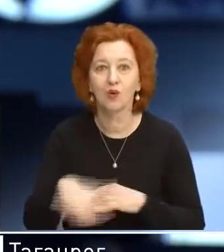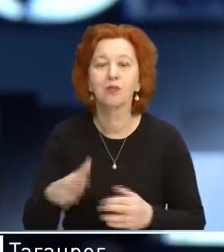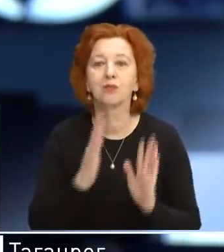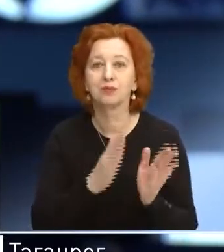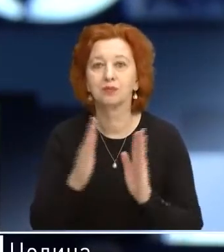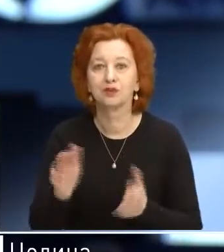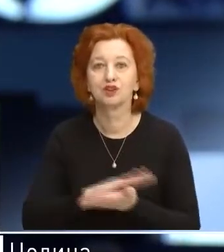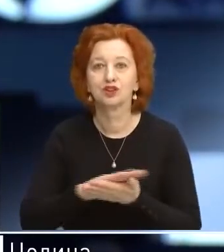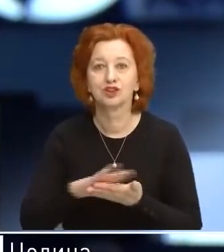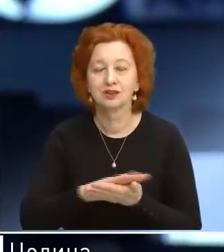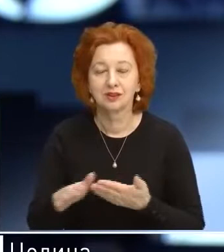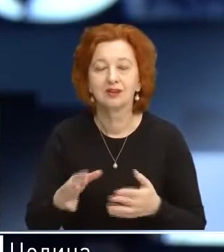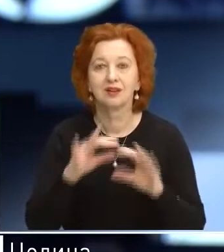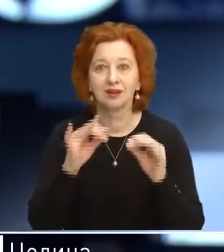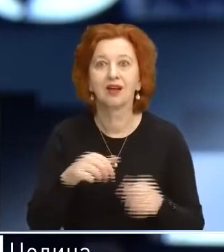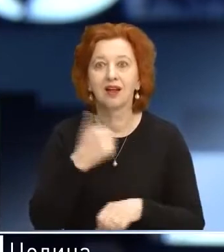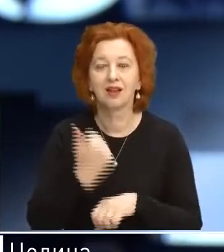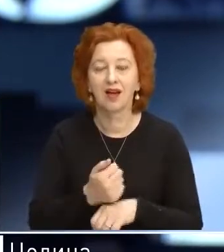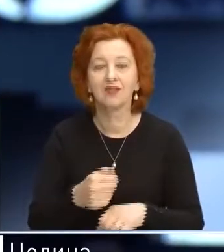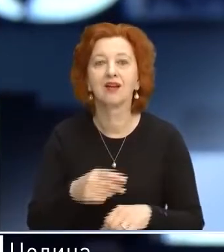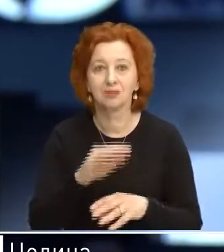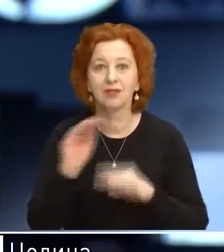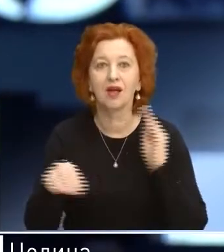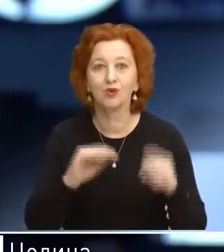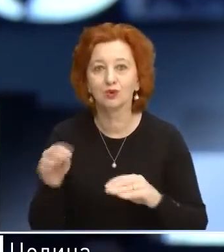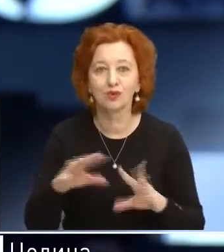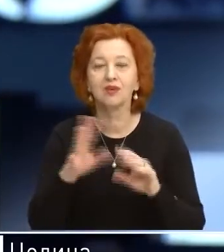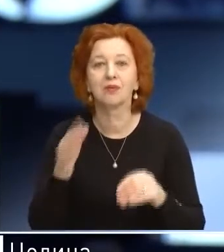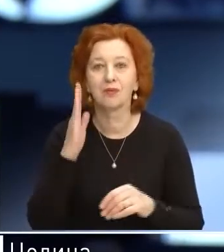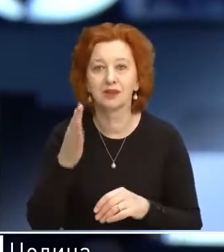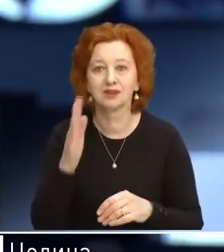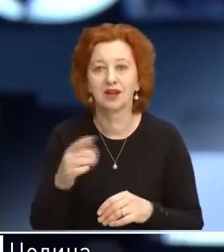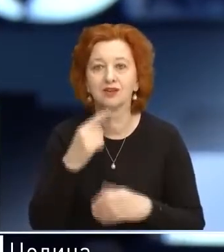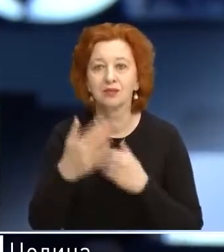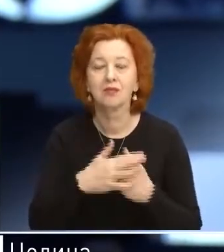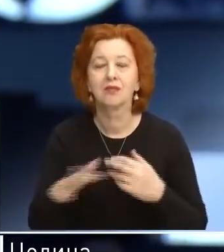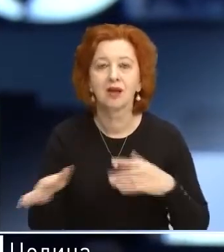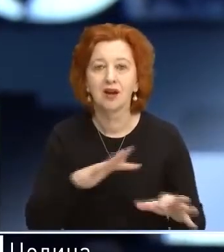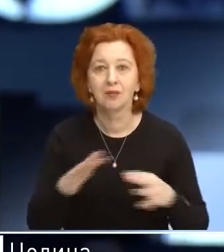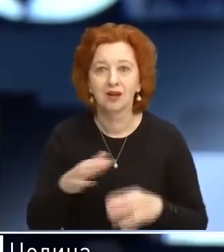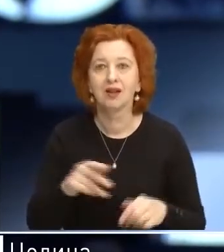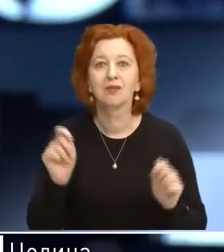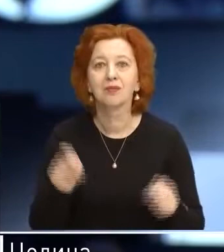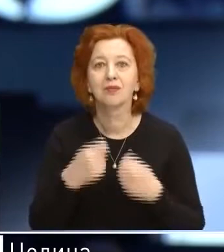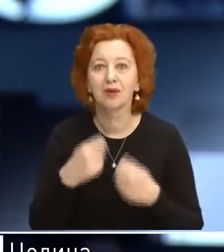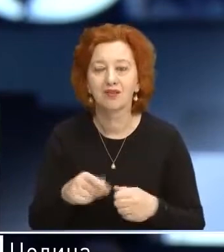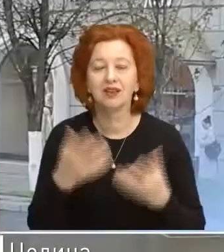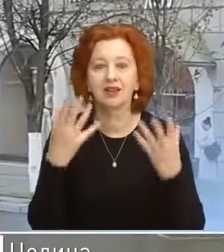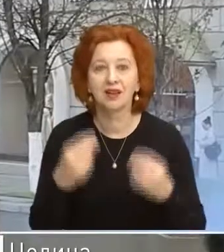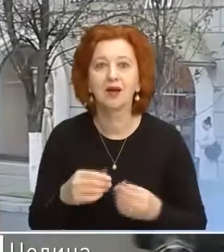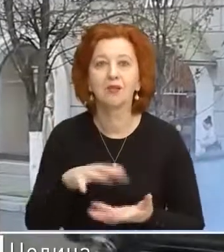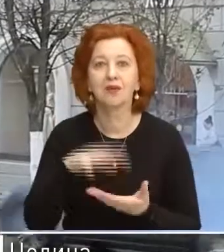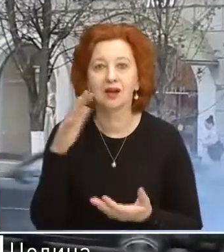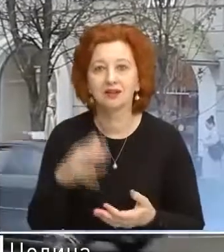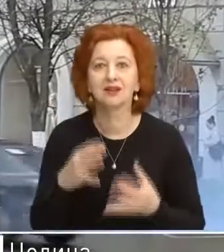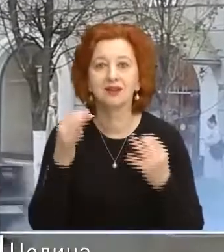порядка, привить культуру соблюдения правил благоустройства и подготовить город к предстоящим значимым мероприятиям – празднованию Пасхи, дня 1 и 9